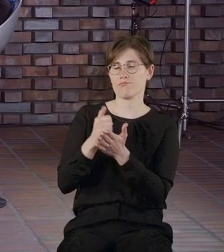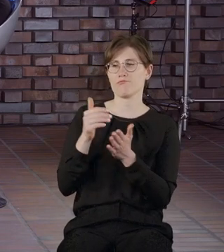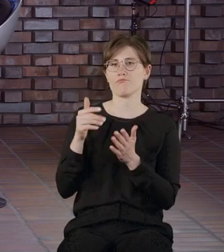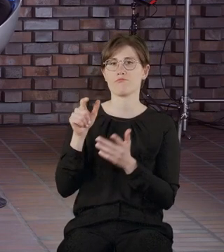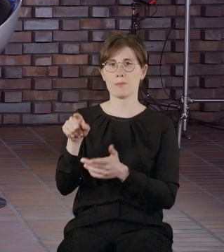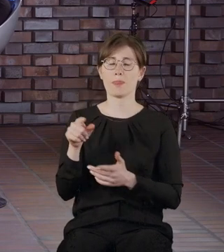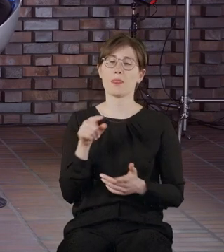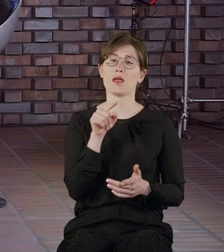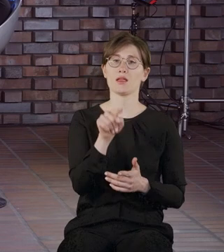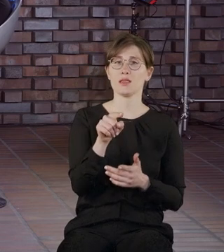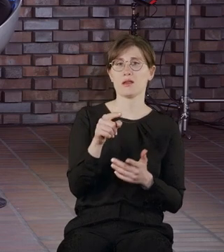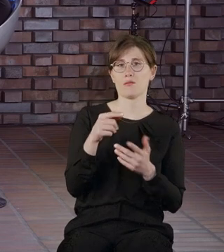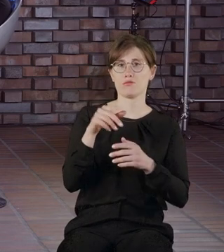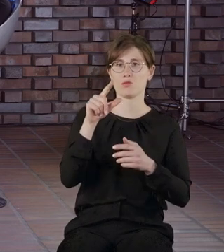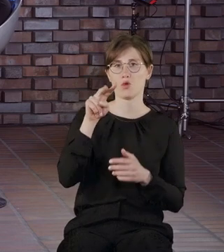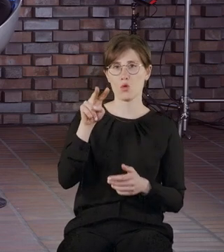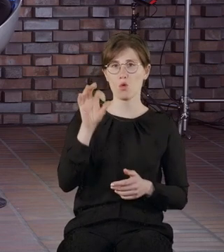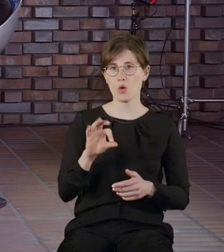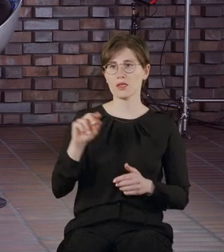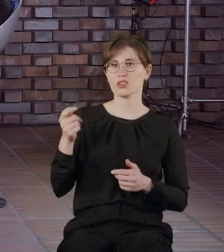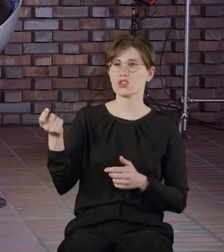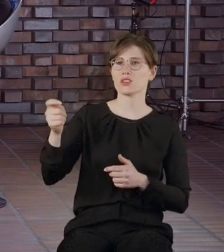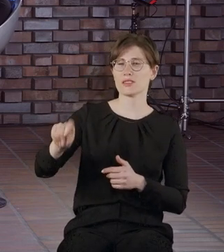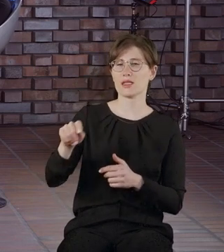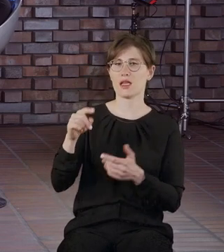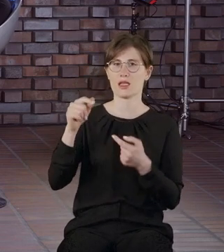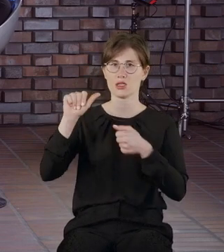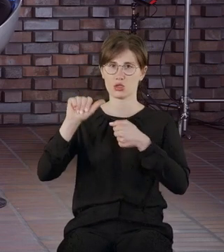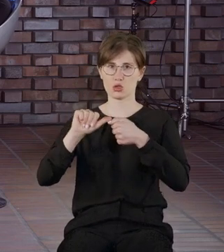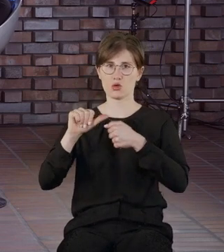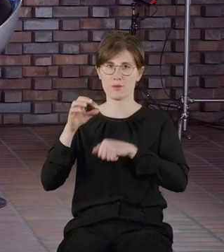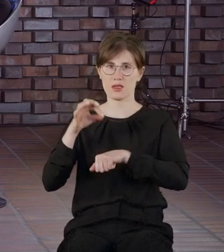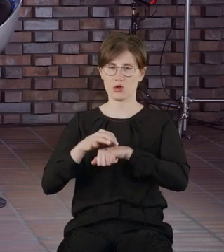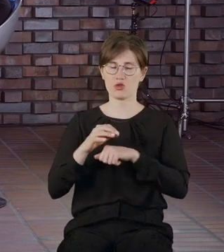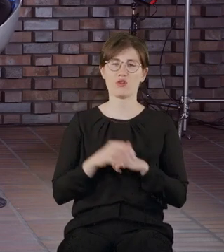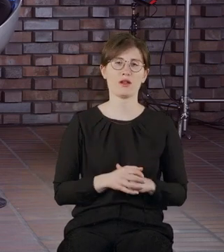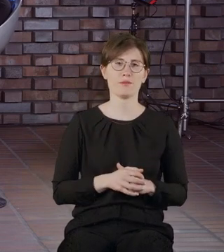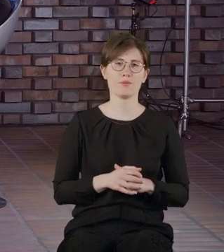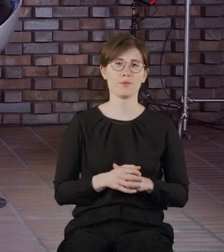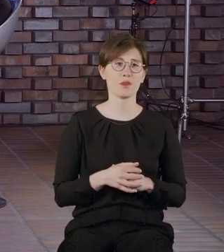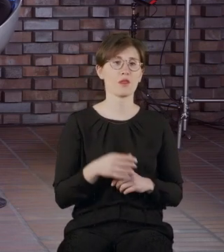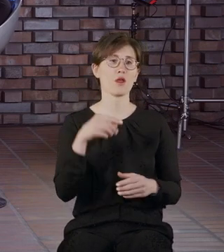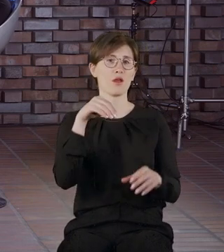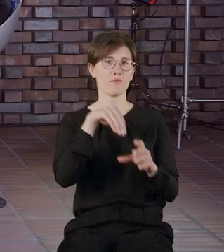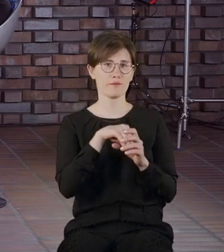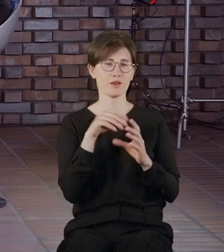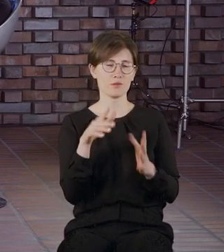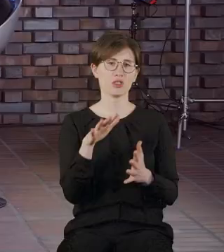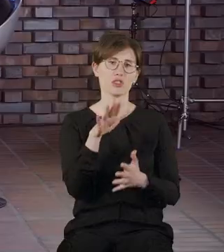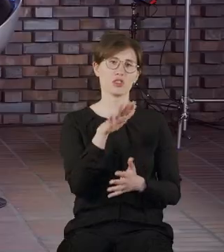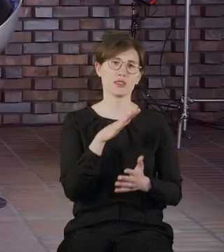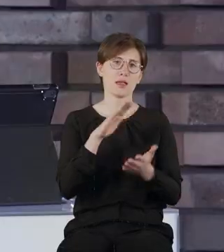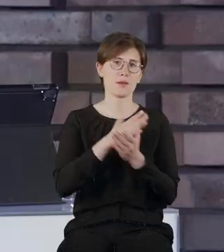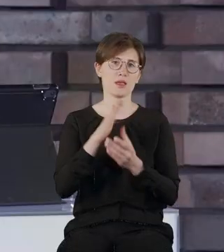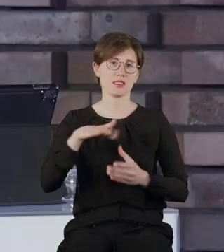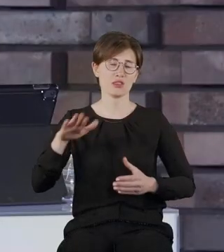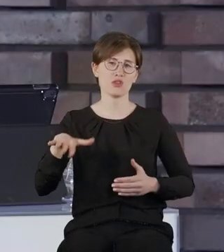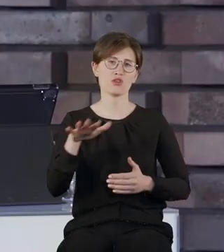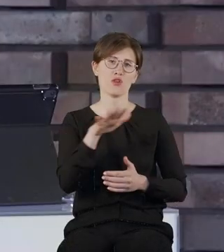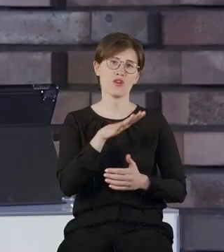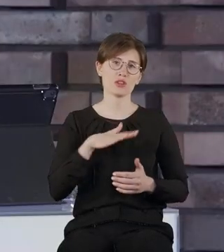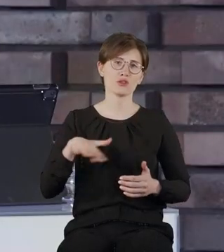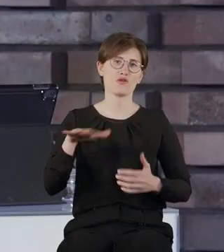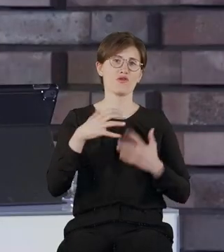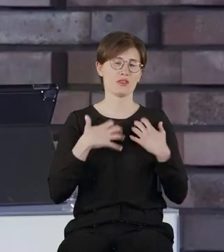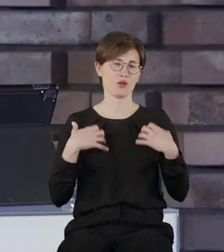prawo nadawania stopnia doktora. Na Uniwersytecie Śląskim funkcjonuje również Międzynarodowa Środowiskowa Szkoła Doktorska przy